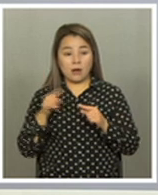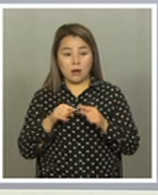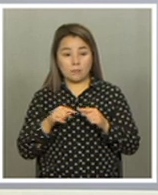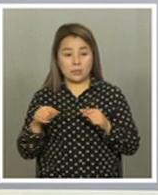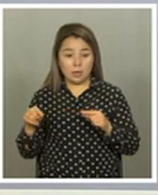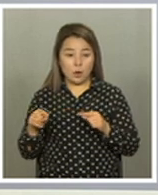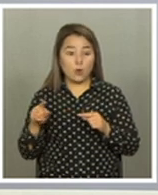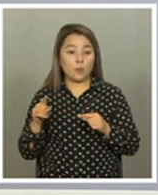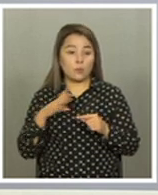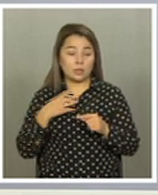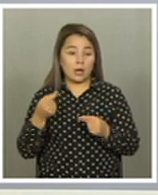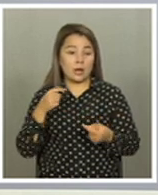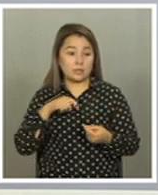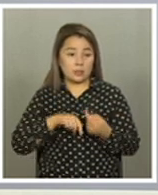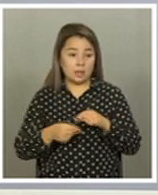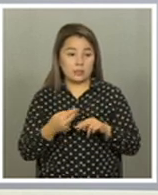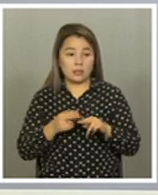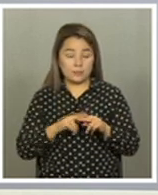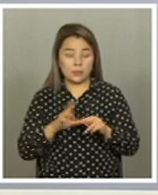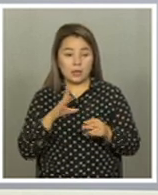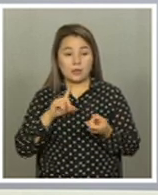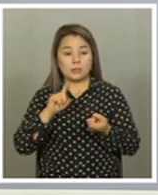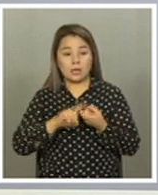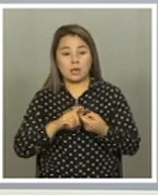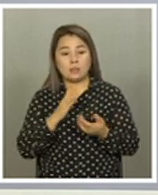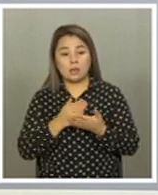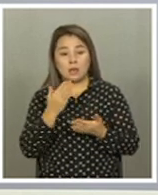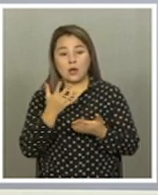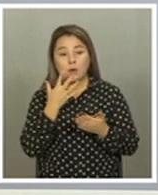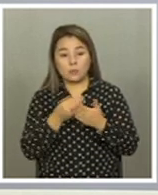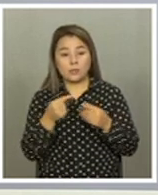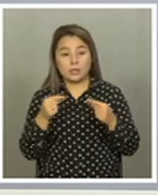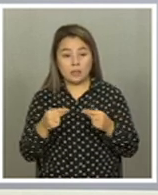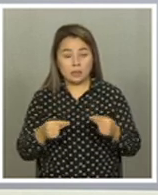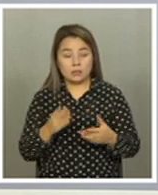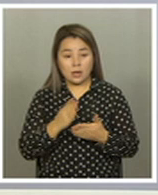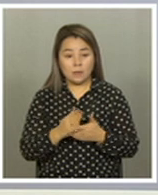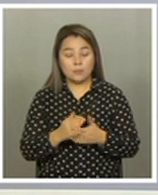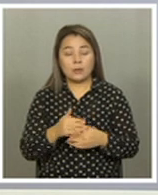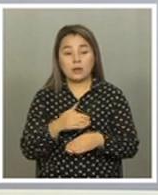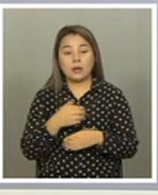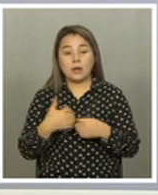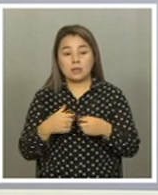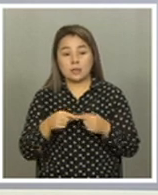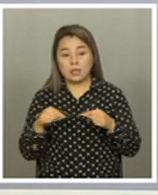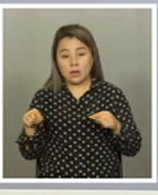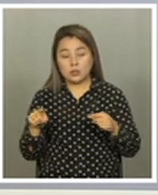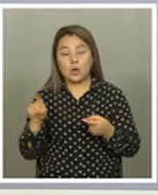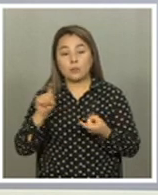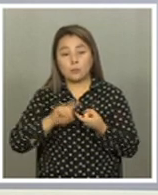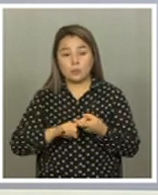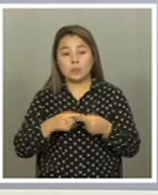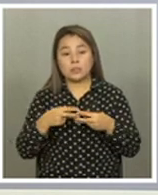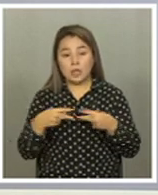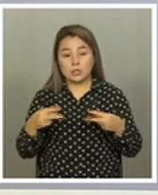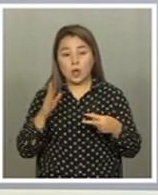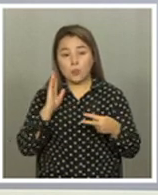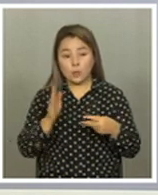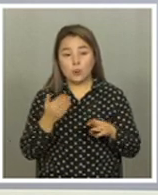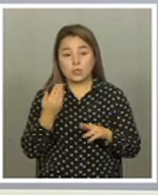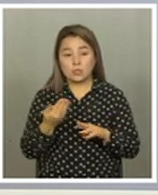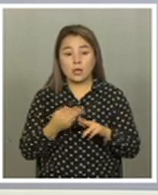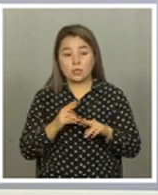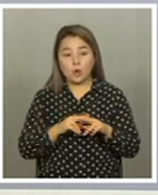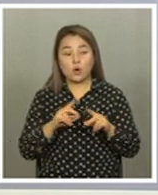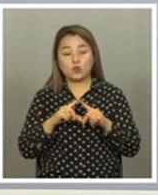бұрыш, екінші 3 бұрыштың сәйкес 2 қабырғасымен олардың арасындағы бұрышына тең болса, онда бұл 3 бұрыштар